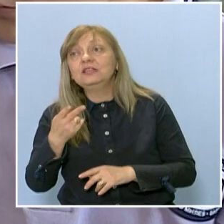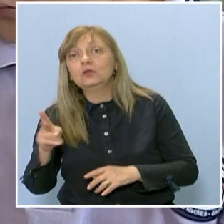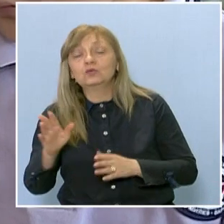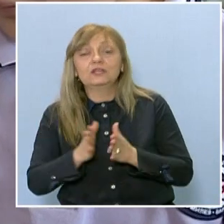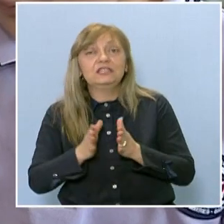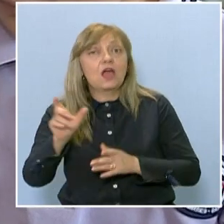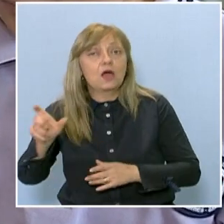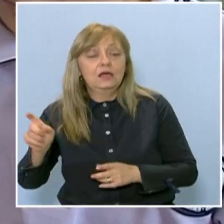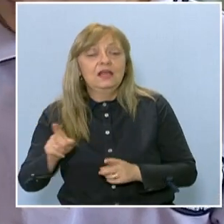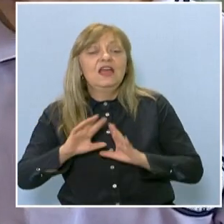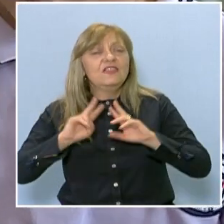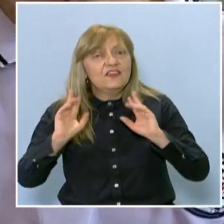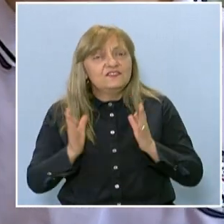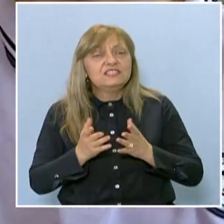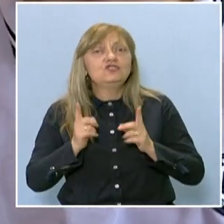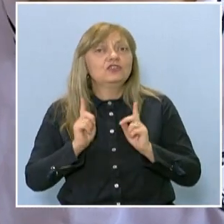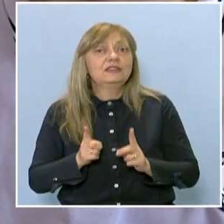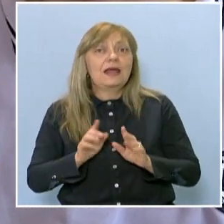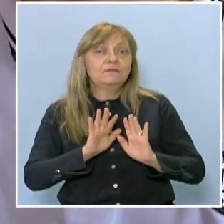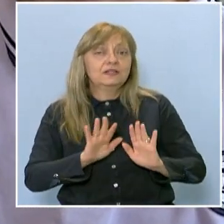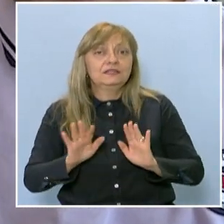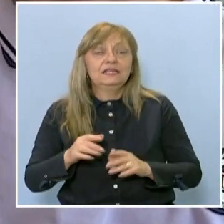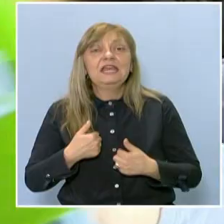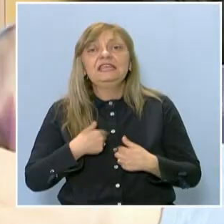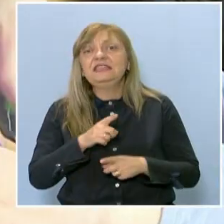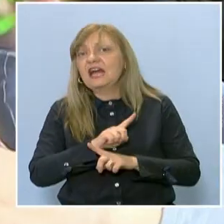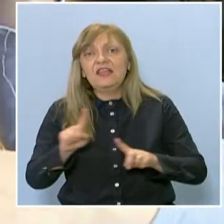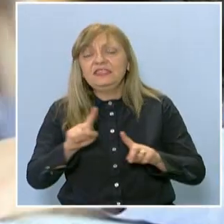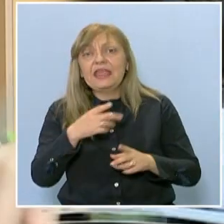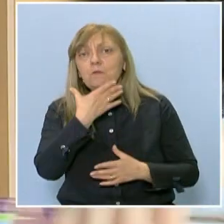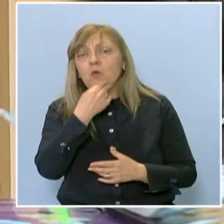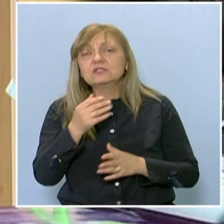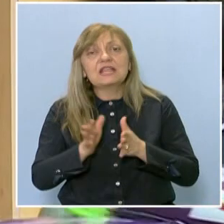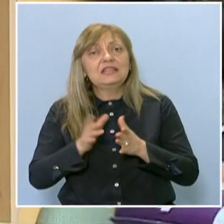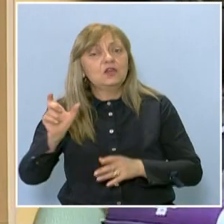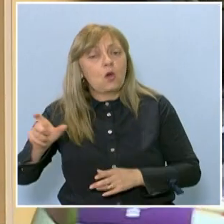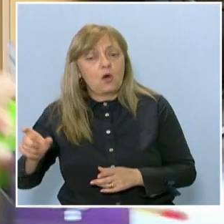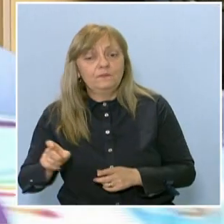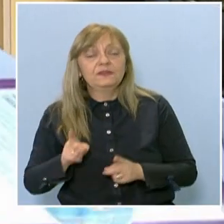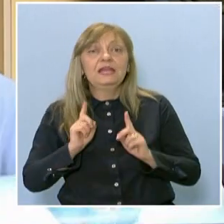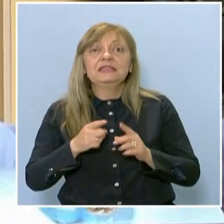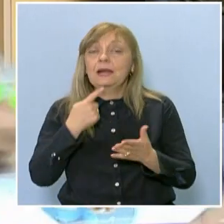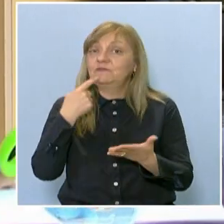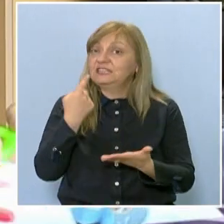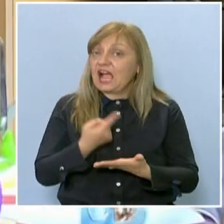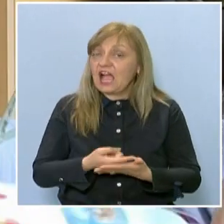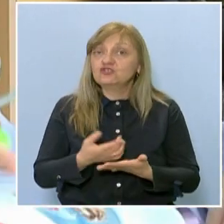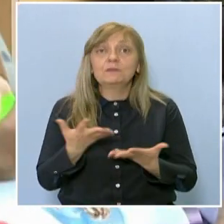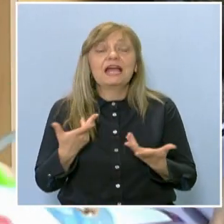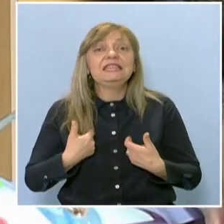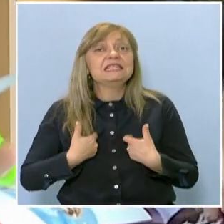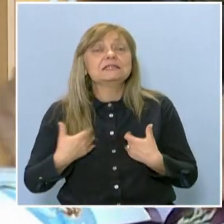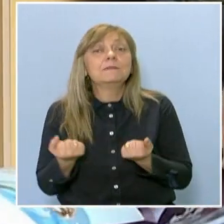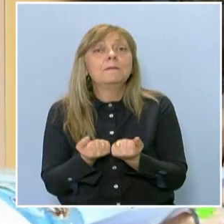На всички трябва да помагаме и не на познати. Трябва да кажем къде ще намираме,